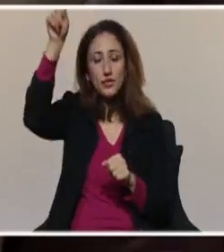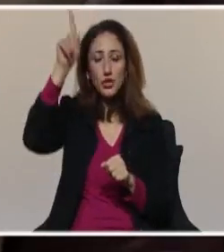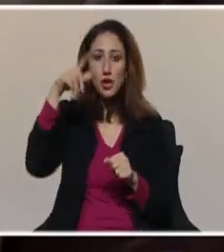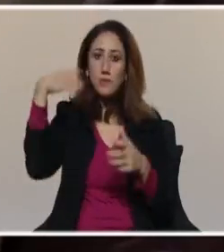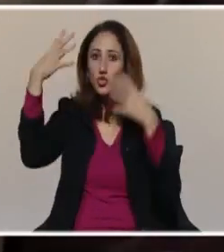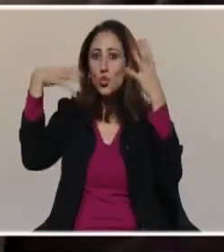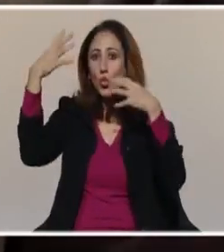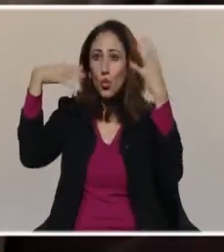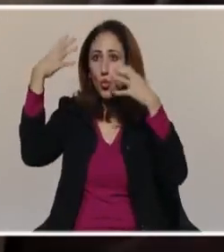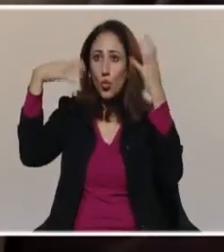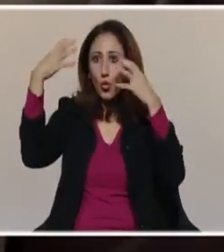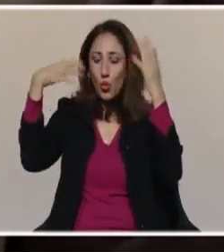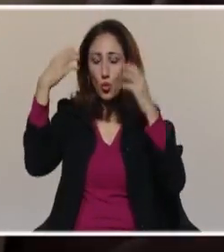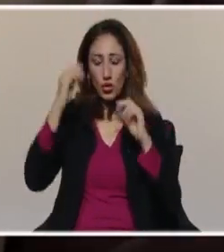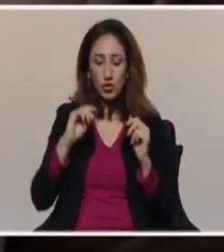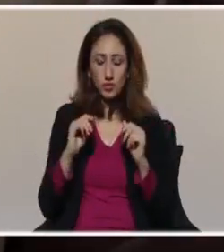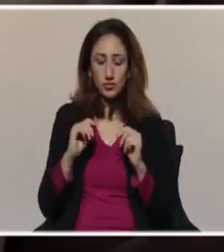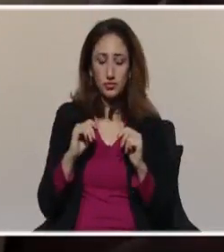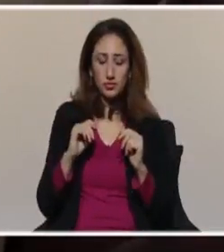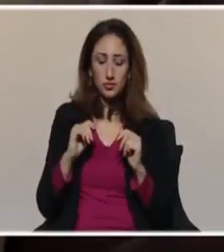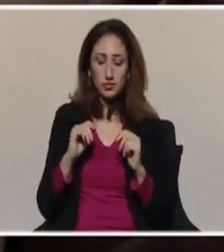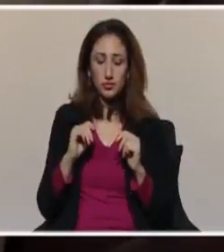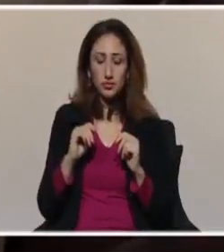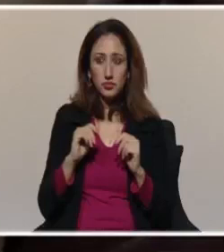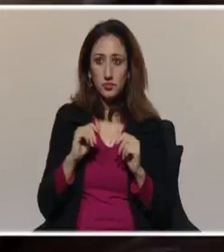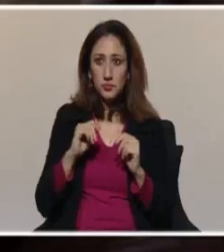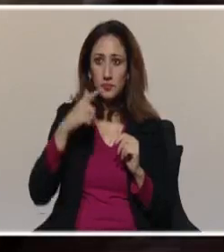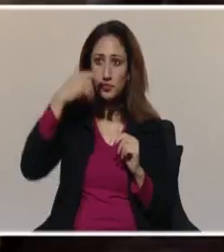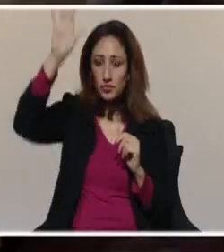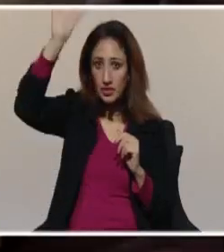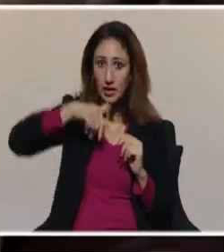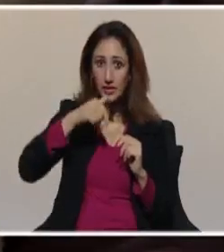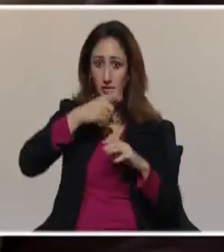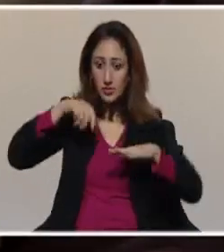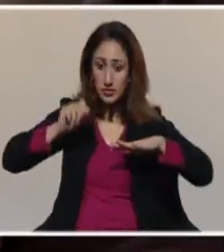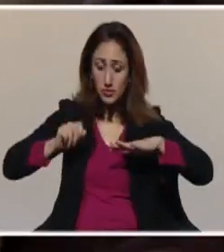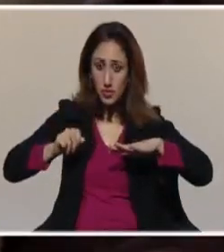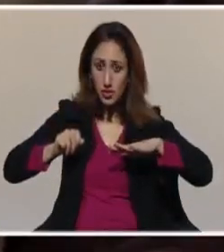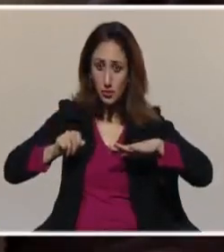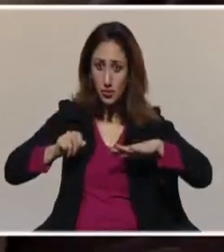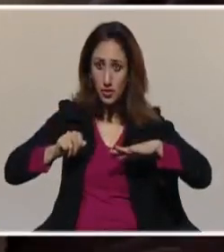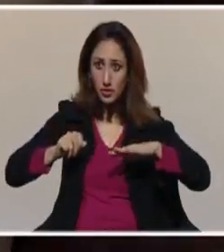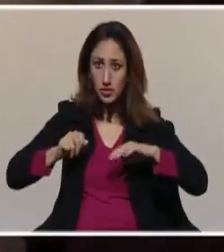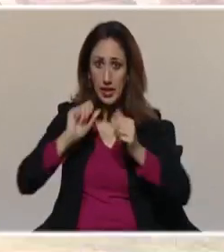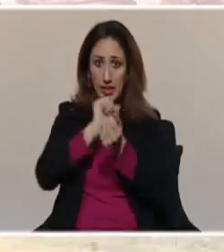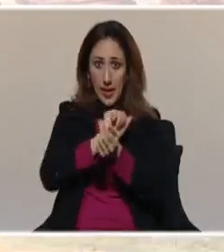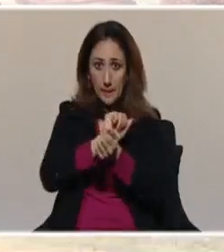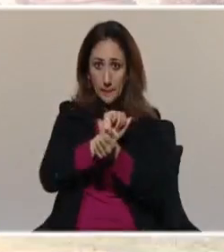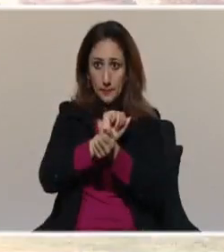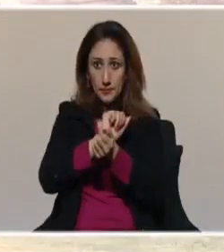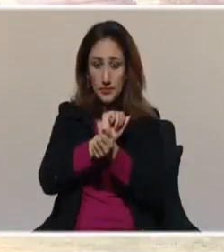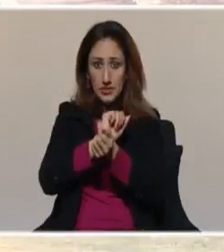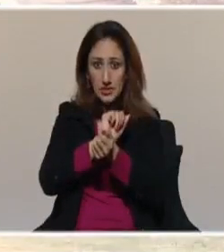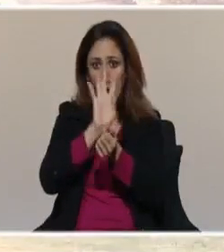والغردقة، لكن أنا لما أقول لحضرتك تعالي احضري في النيابة وأنت عارفة هتروح النيابة هتتحبس 4 أيام ومع ذلك